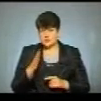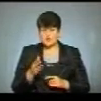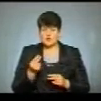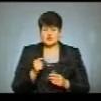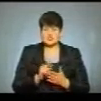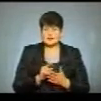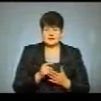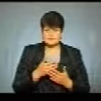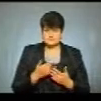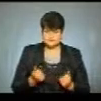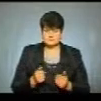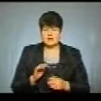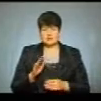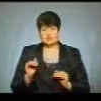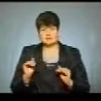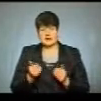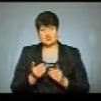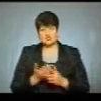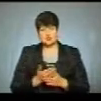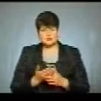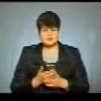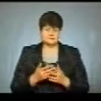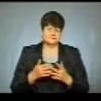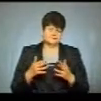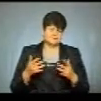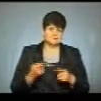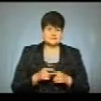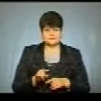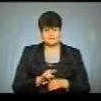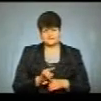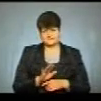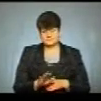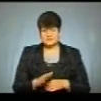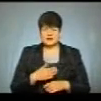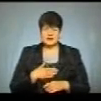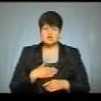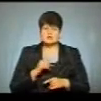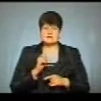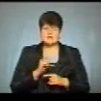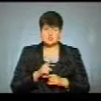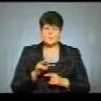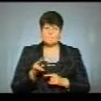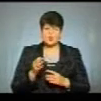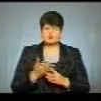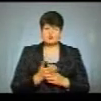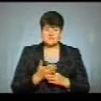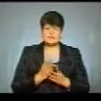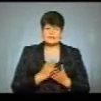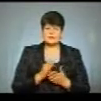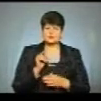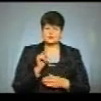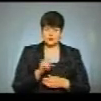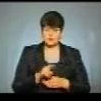на пенсії, будуть зменшені субсидії і так далі. Це неправда. Наша задача по субсидіях полягає в тому,